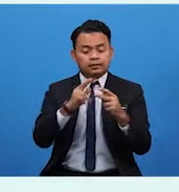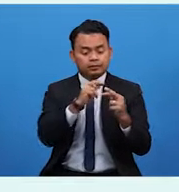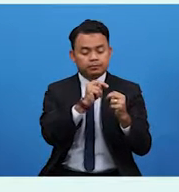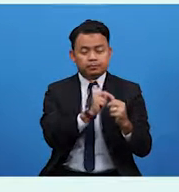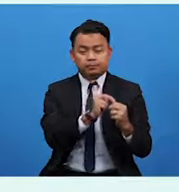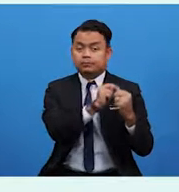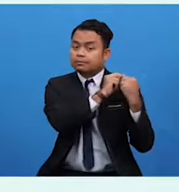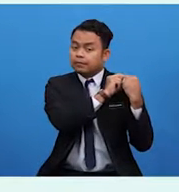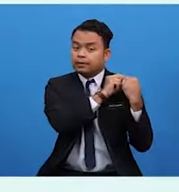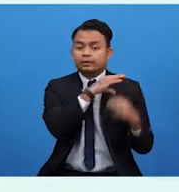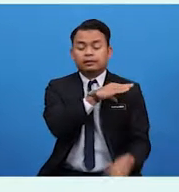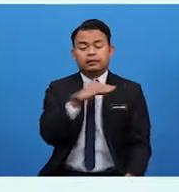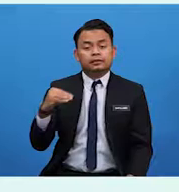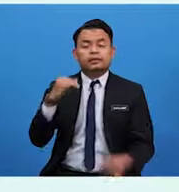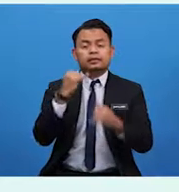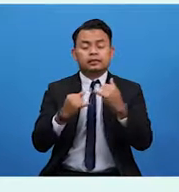kawalan.